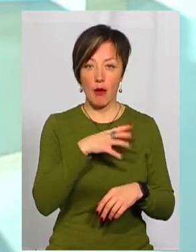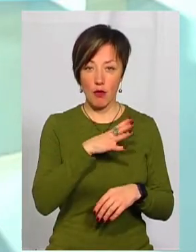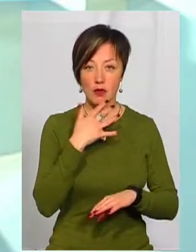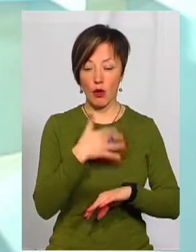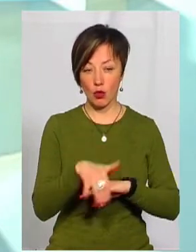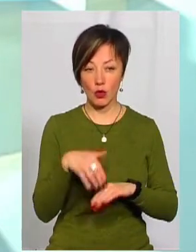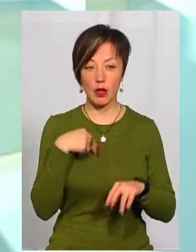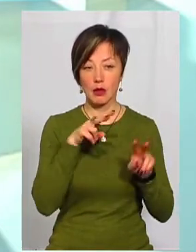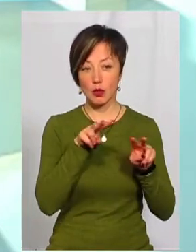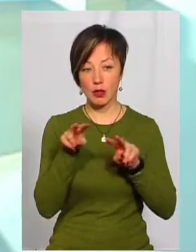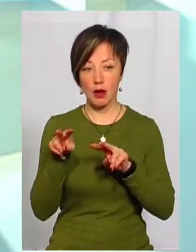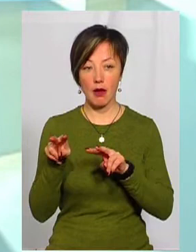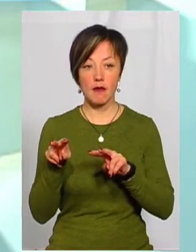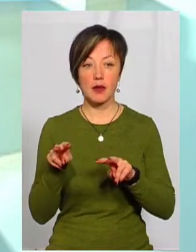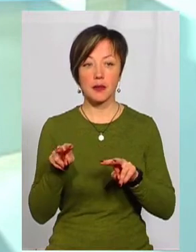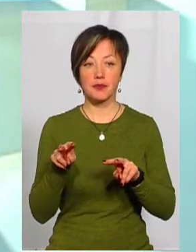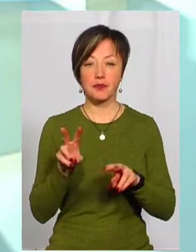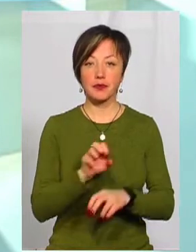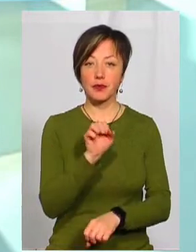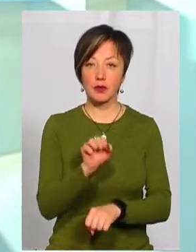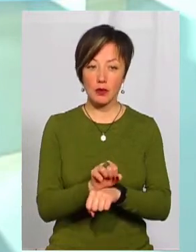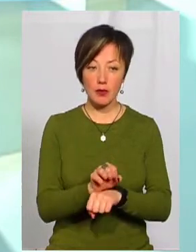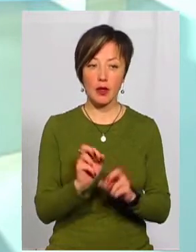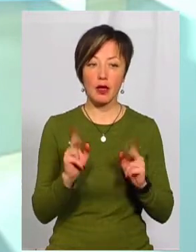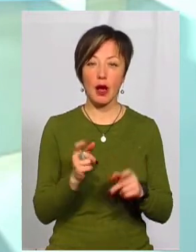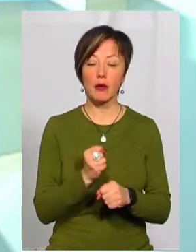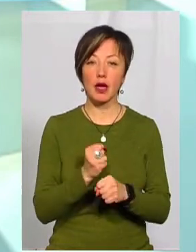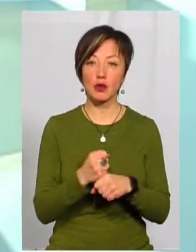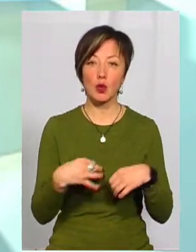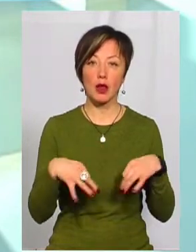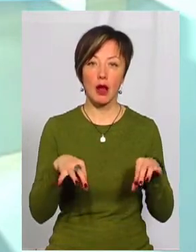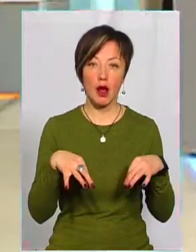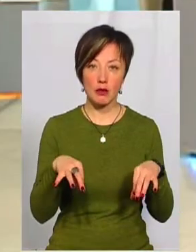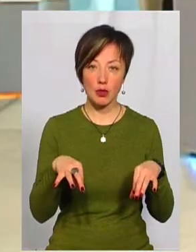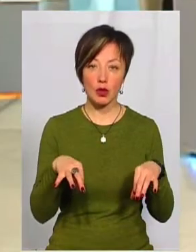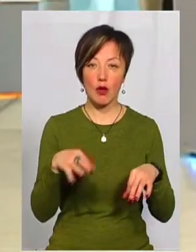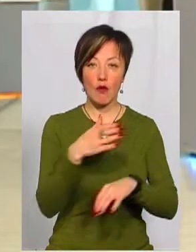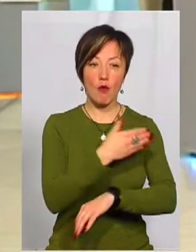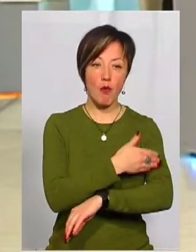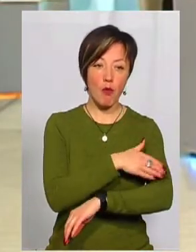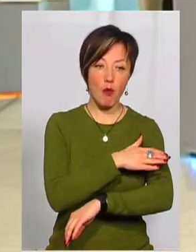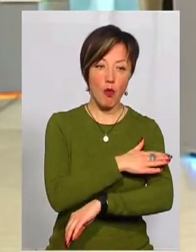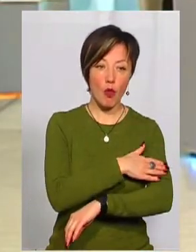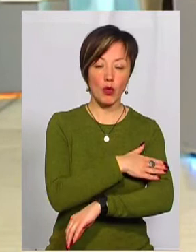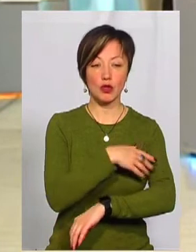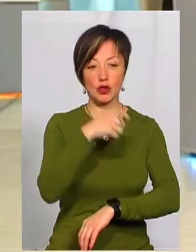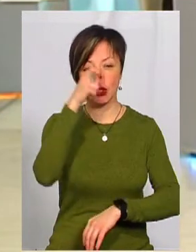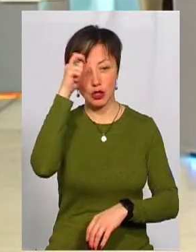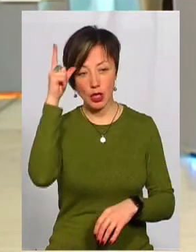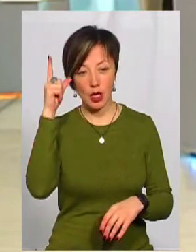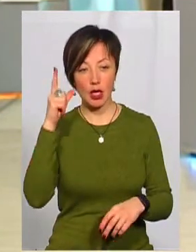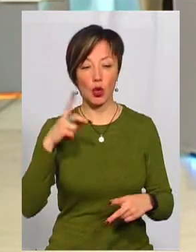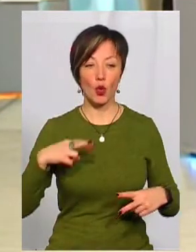за кордоном, я спостерігав на зупинках, як працює транспорт і в Польщі, і в Чехії, і